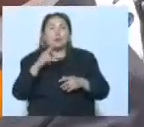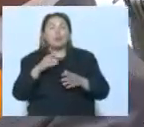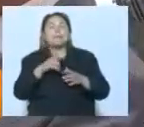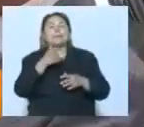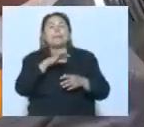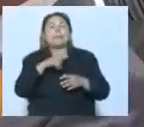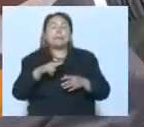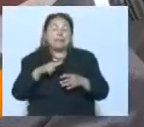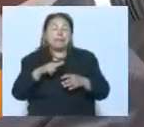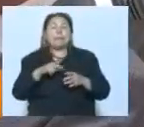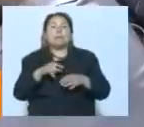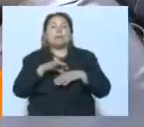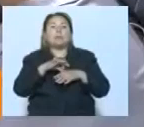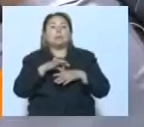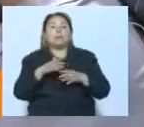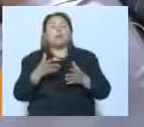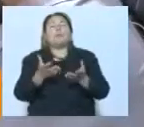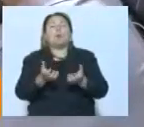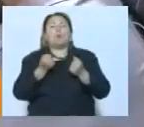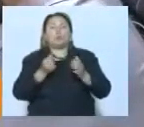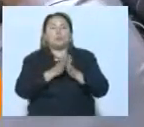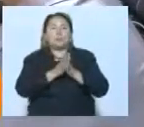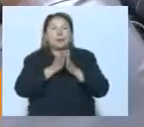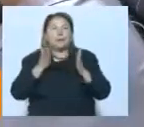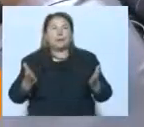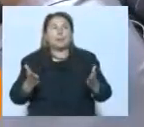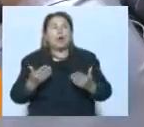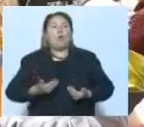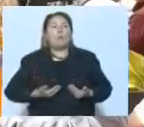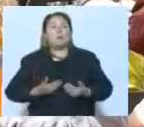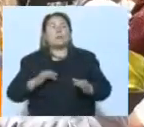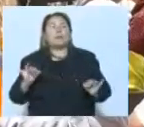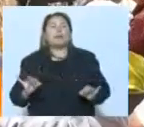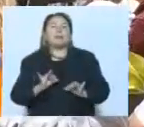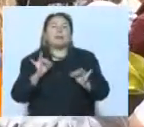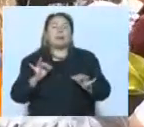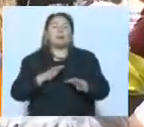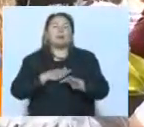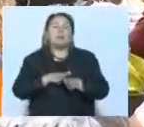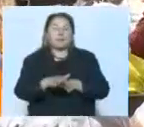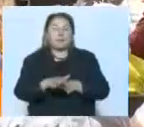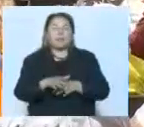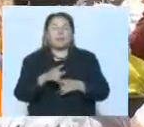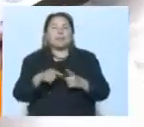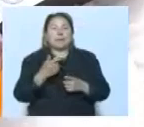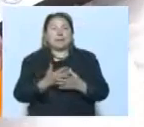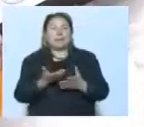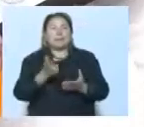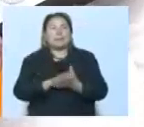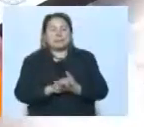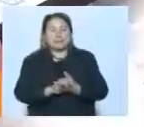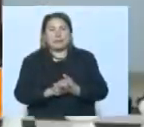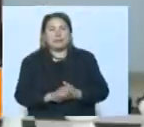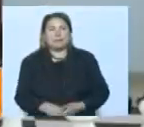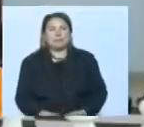алып шықты. Енді алдағы уақытта шетелден келетін туристерге өңіріміздің тарихи мәдени орындары мен киелі жерлерін таныстырмақ